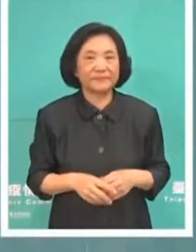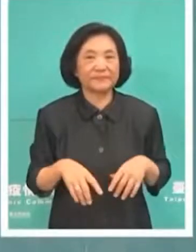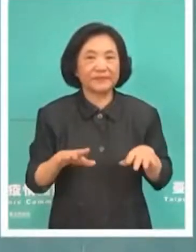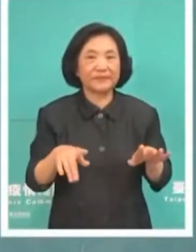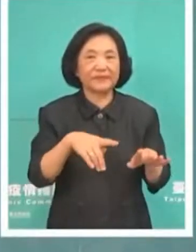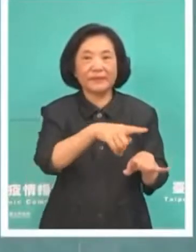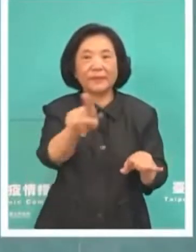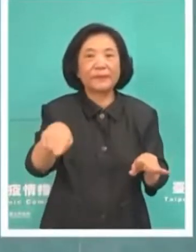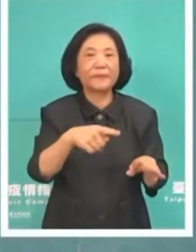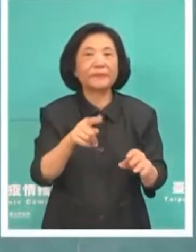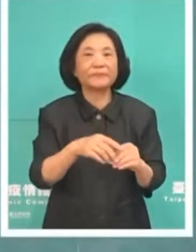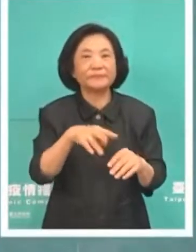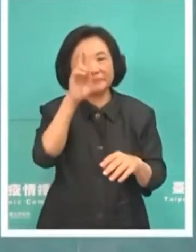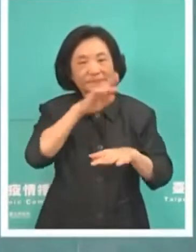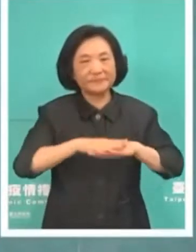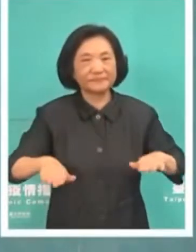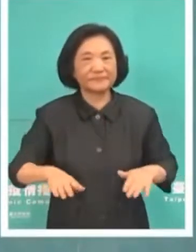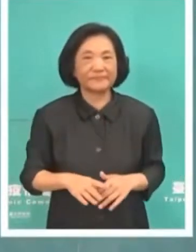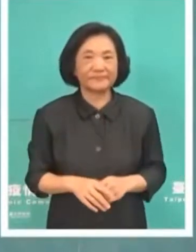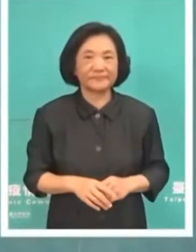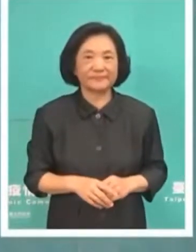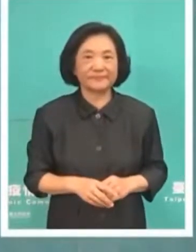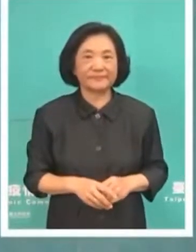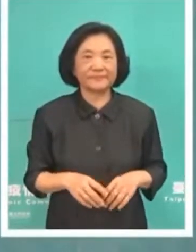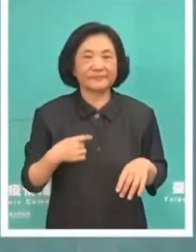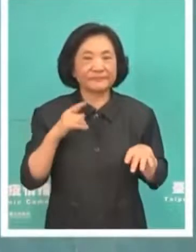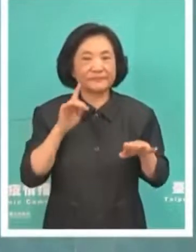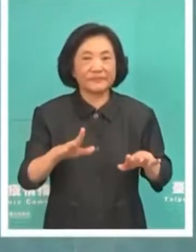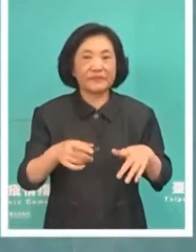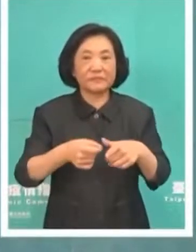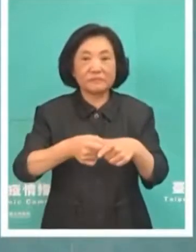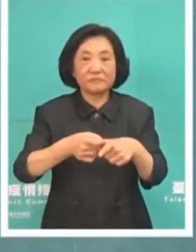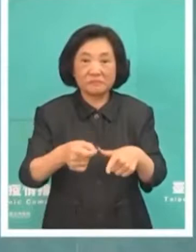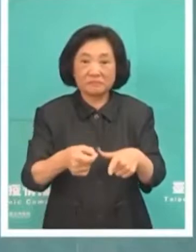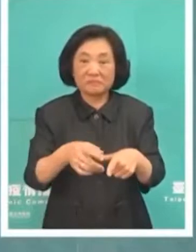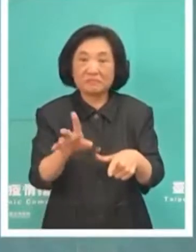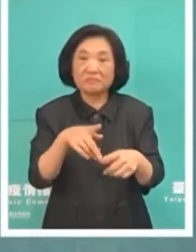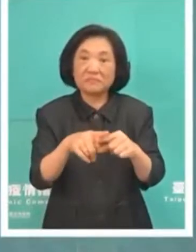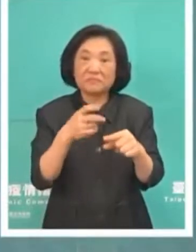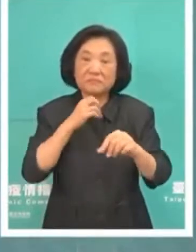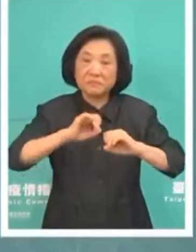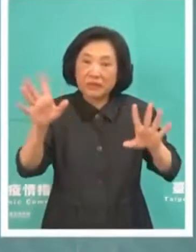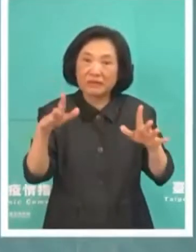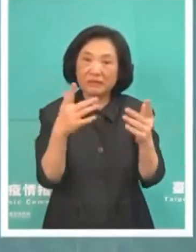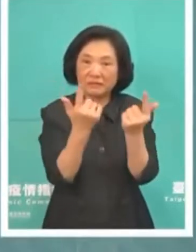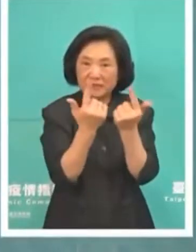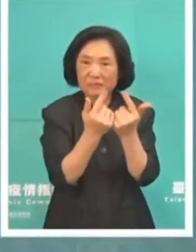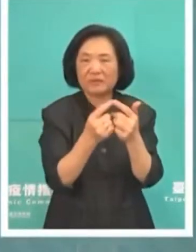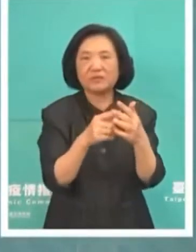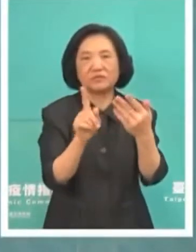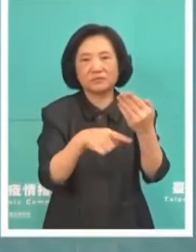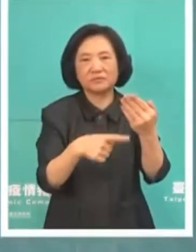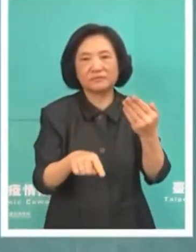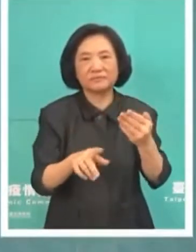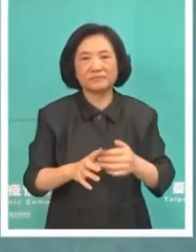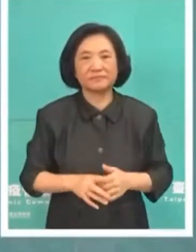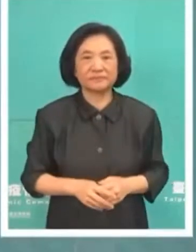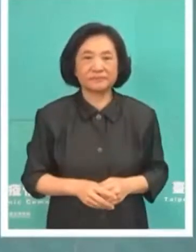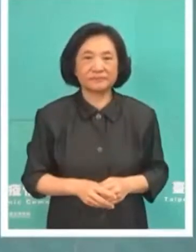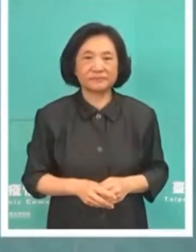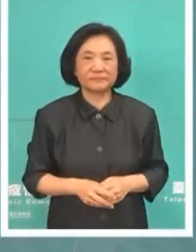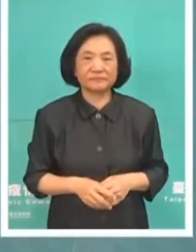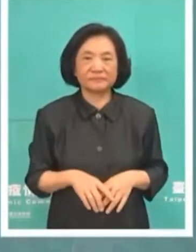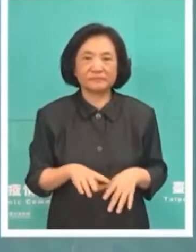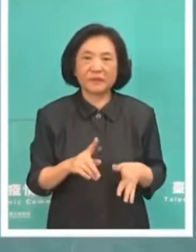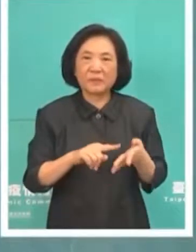好，各位市民朋友，大家午安哦。今天公布的本土案例哦，台北市还是有九个，这